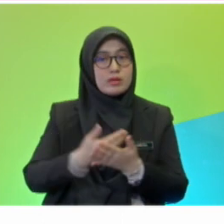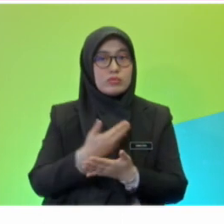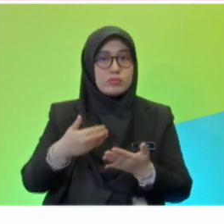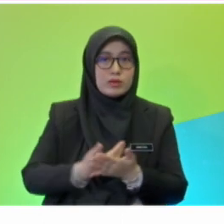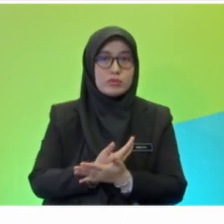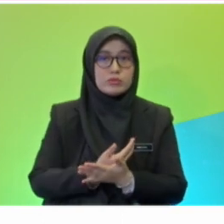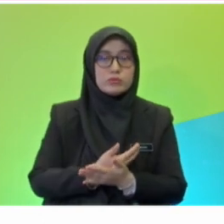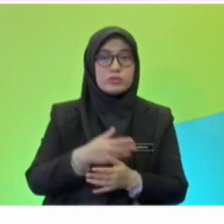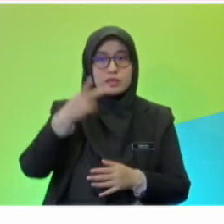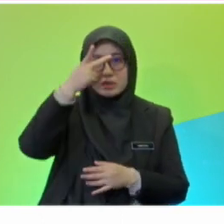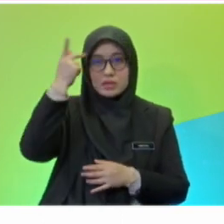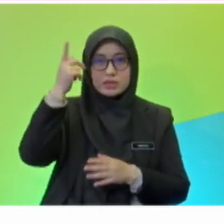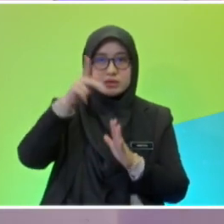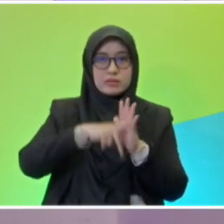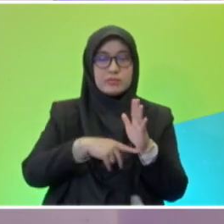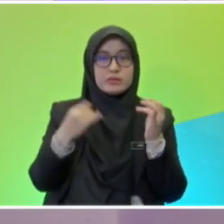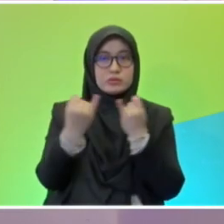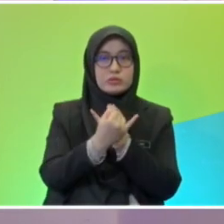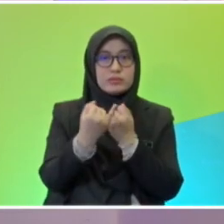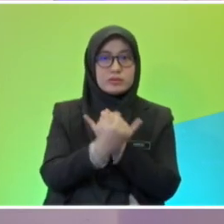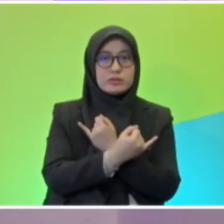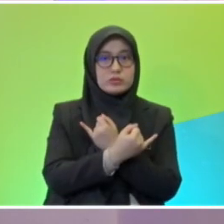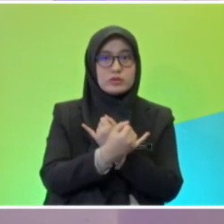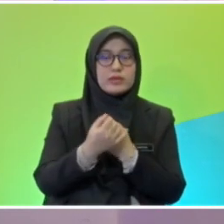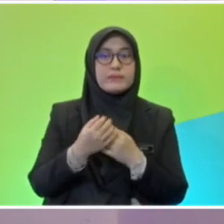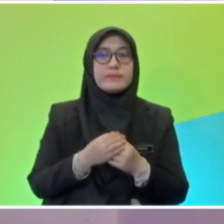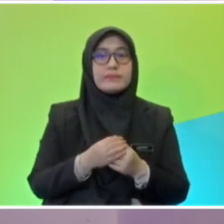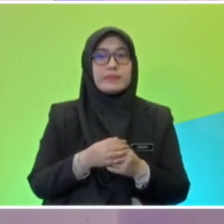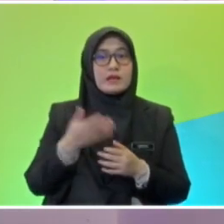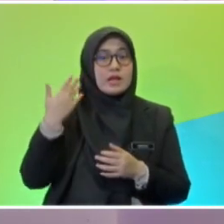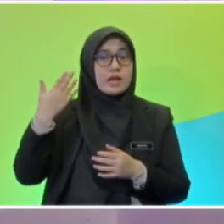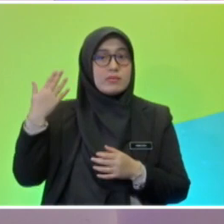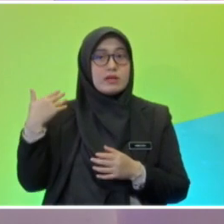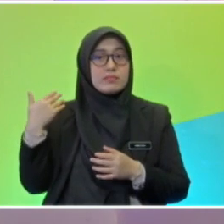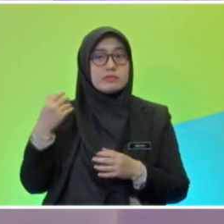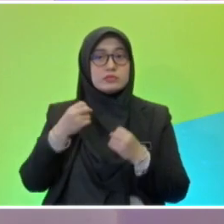ke hukuman bunuh ini menjadi aspirasi yang kita demaklumani